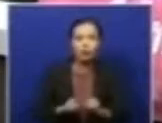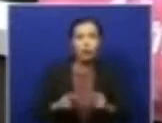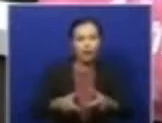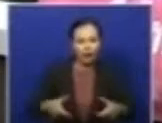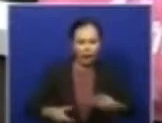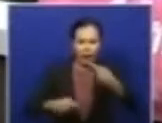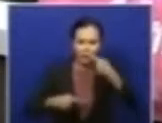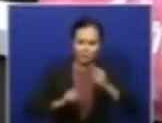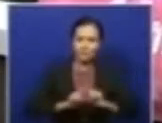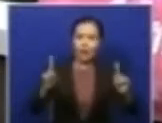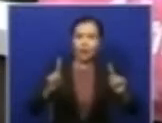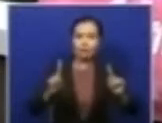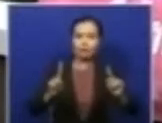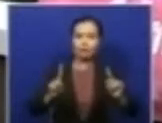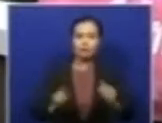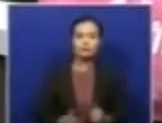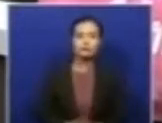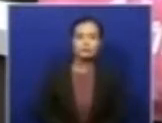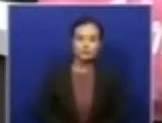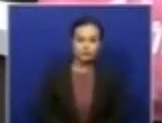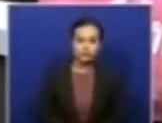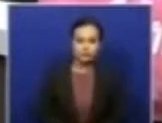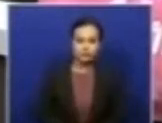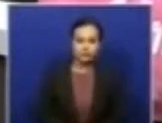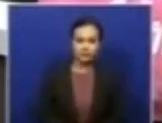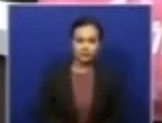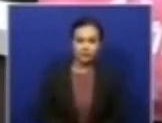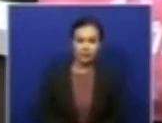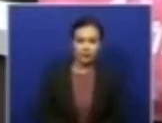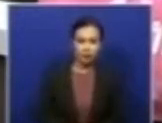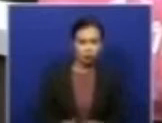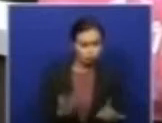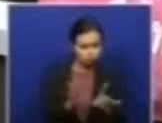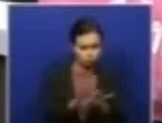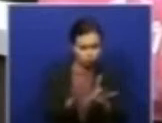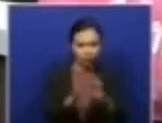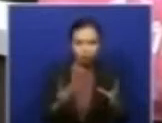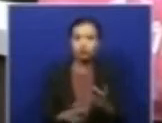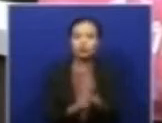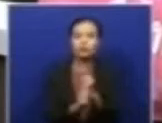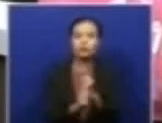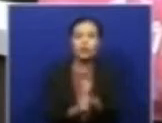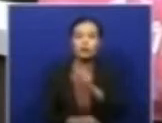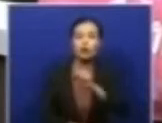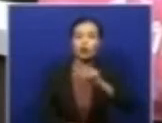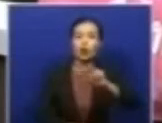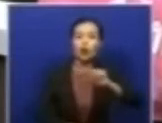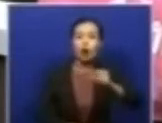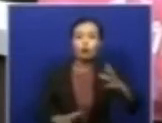ปลกประหลาดผมจึงบอกว่าอันสุดท้ายยังสรุปนะสตง.สรุปเล